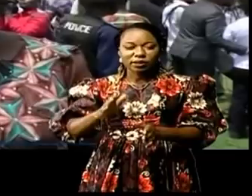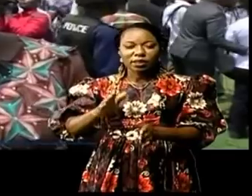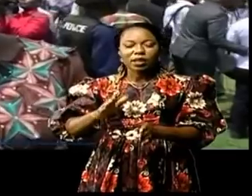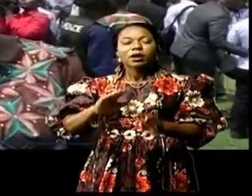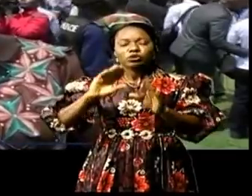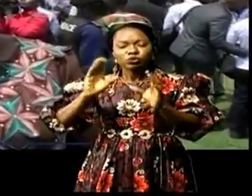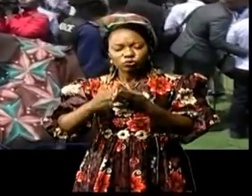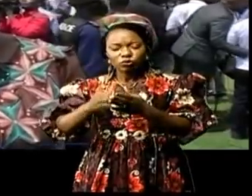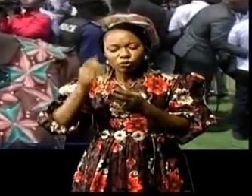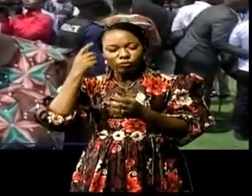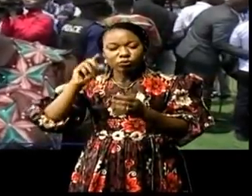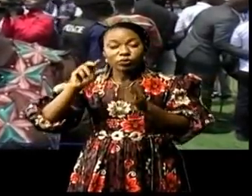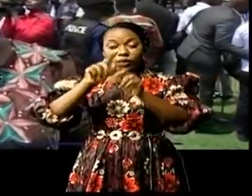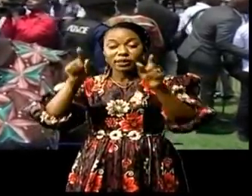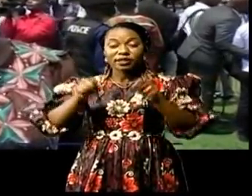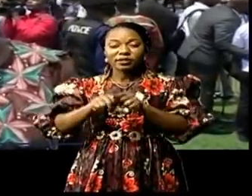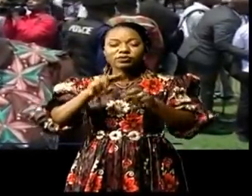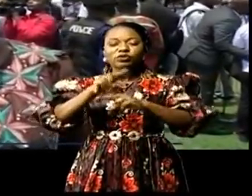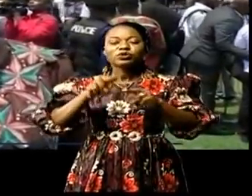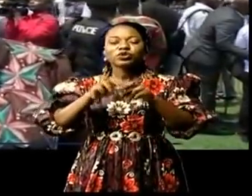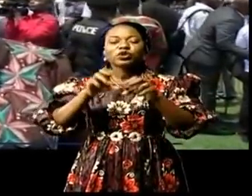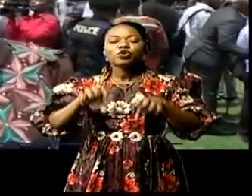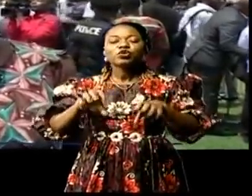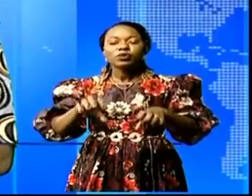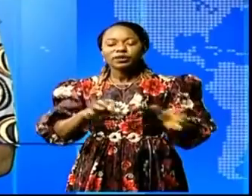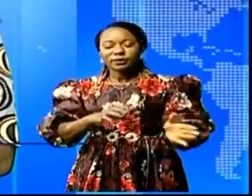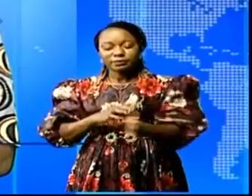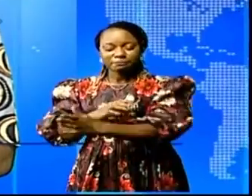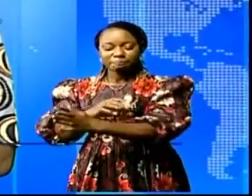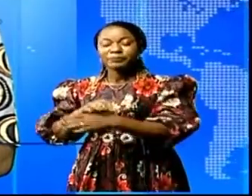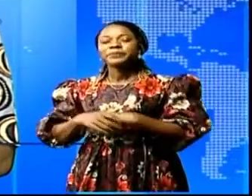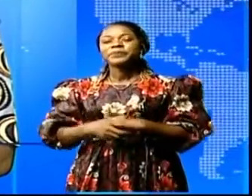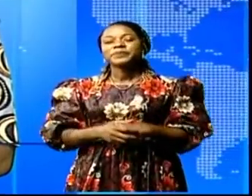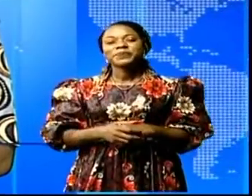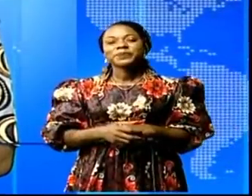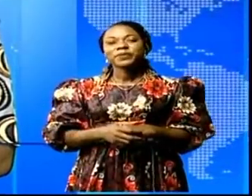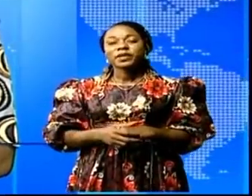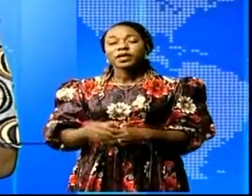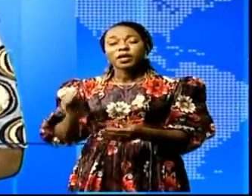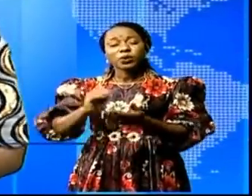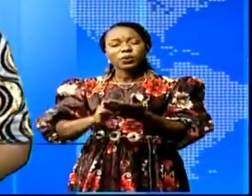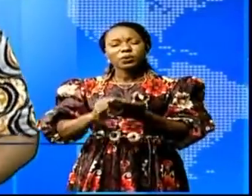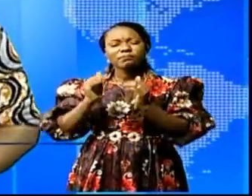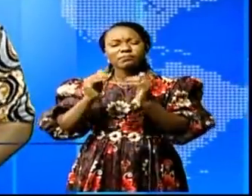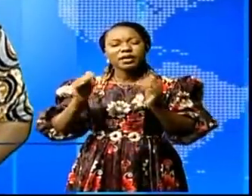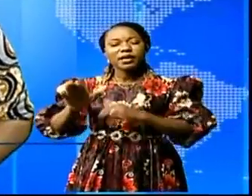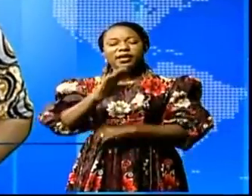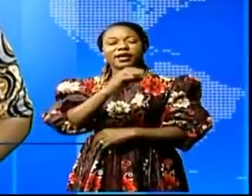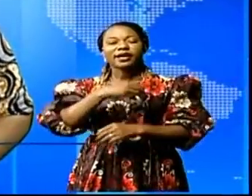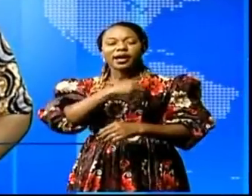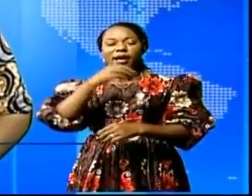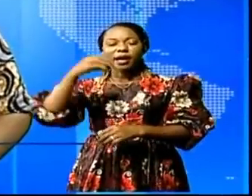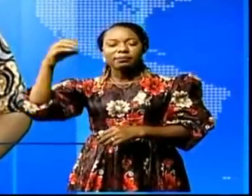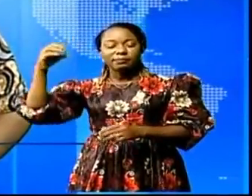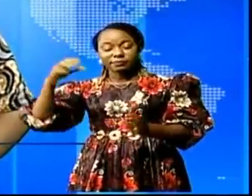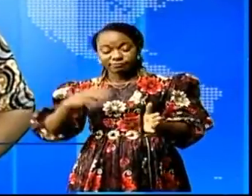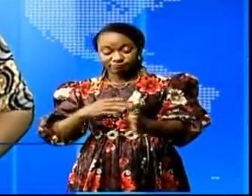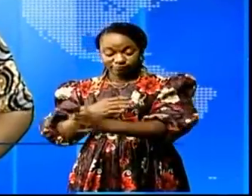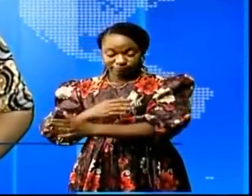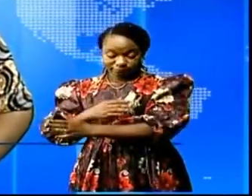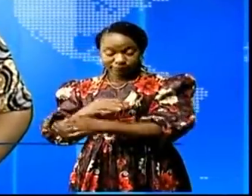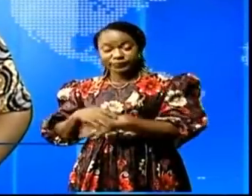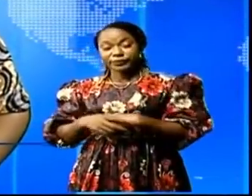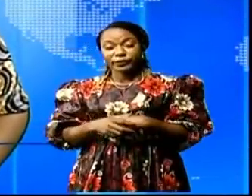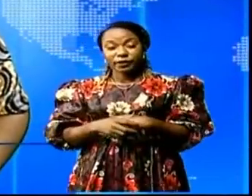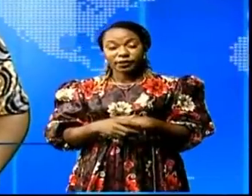Lusala pour la Radio-Télévision nationale congolaise. Repos éternel aux illustres disparus. Dans la suite de l'actualité,